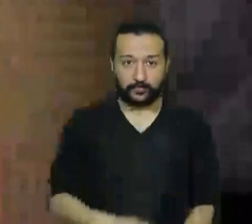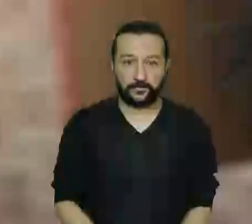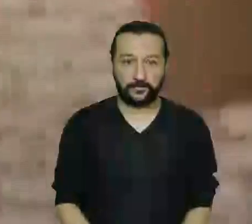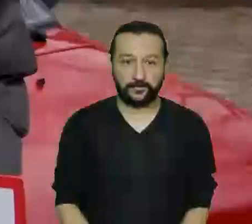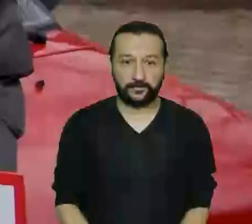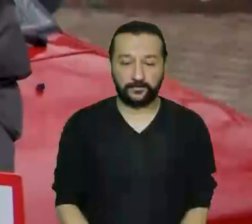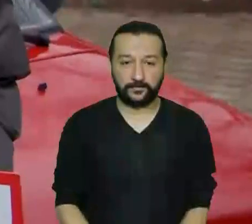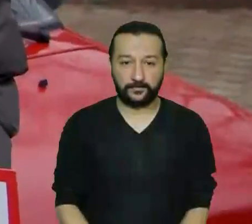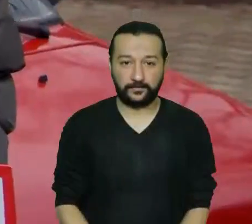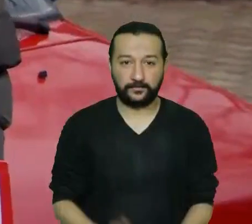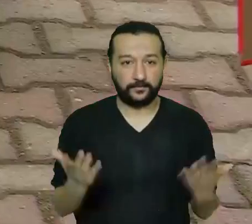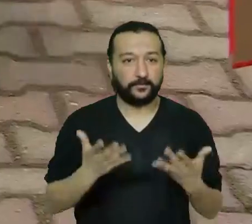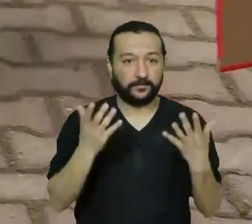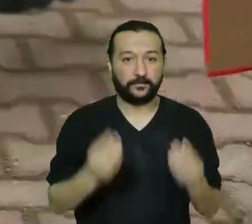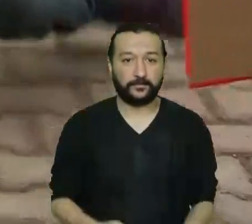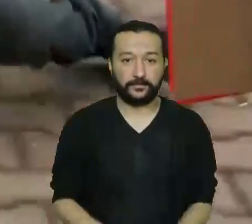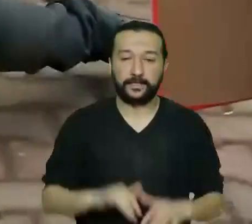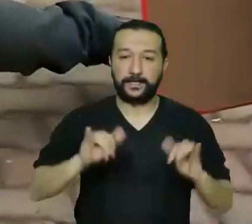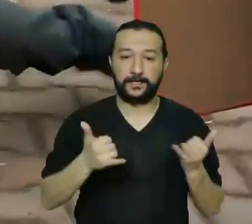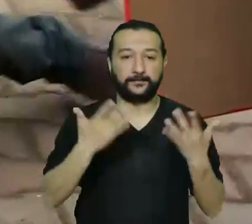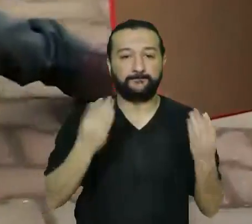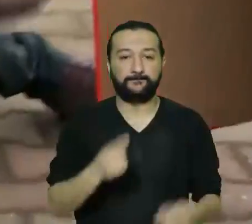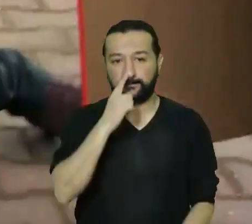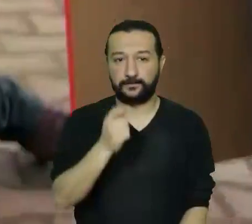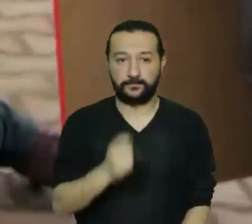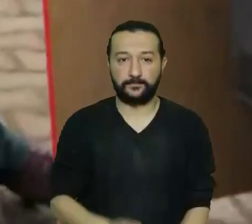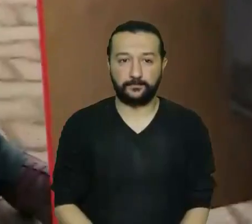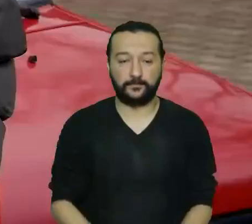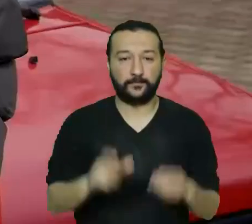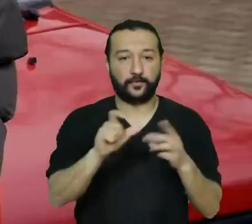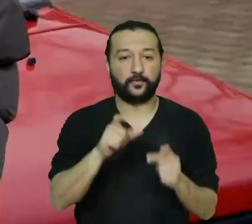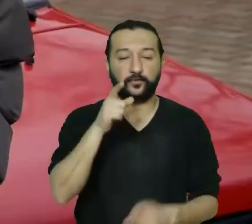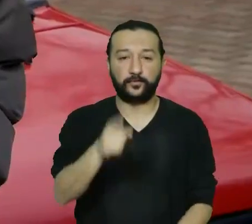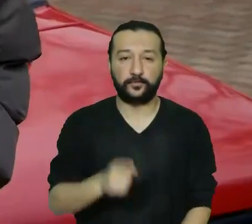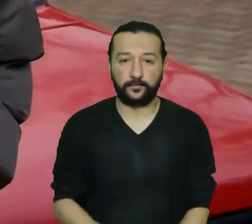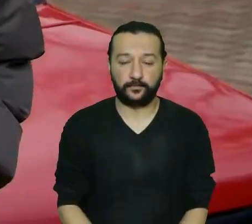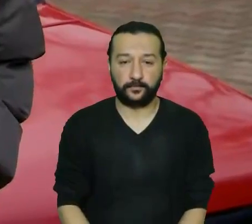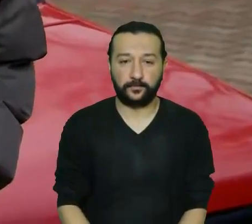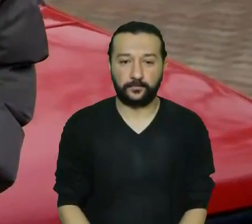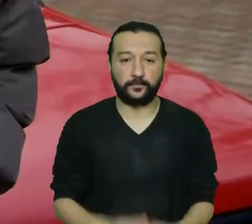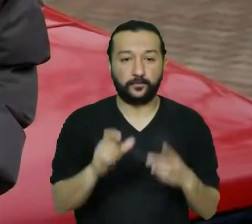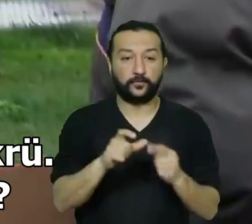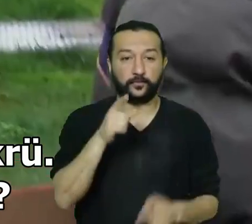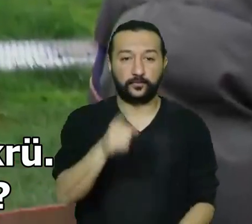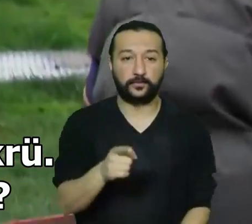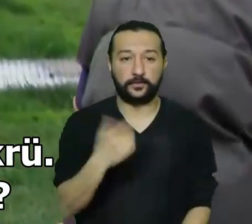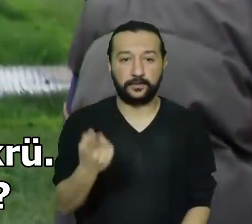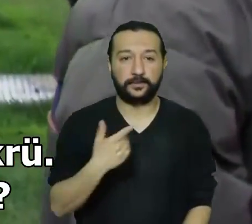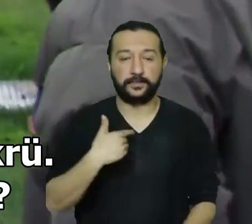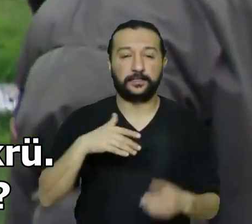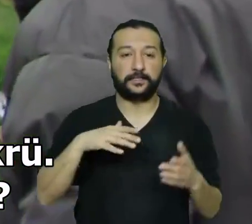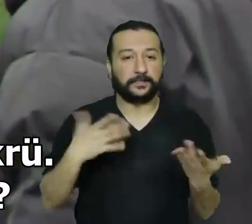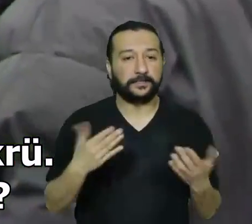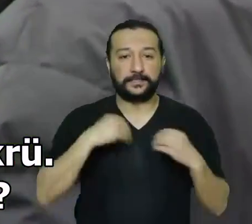yere attı kendini. Duya. Anam. Anam. Şükrü. Şükrü. Dizlerimin